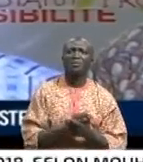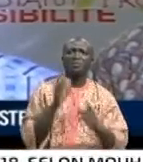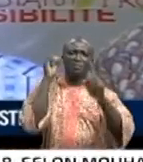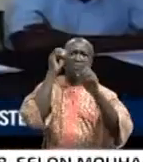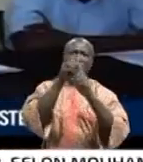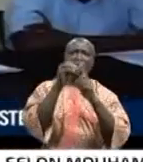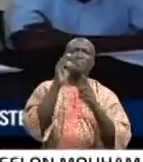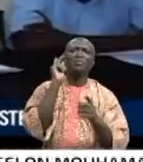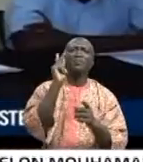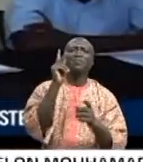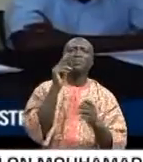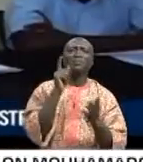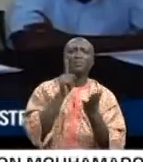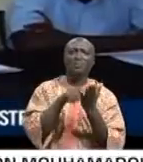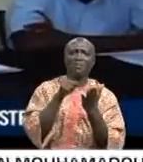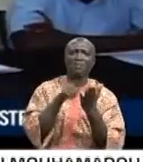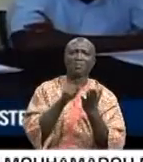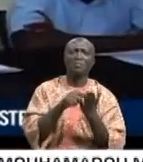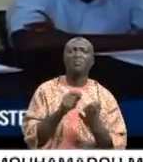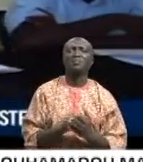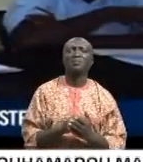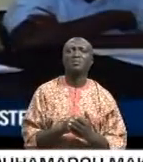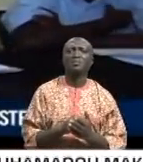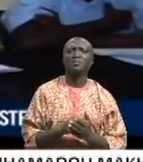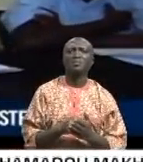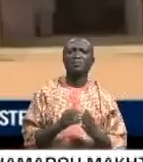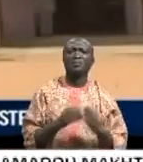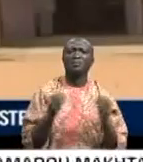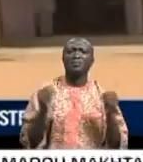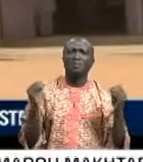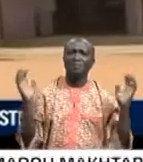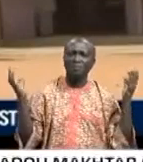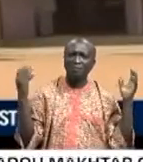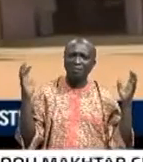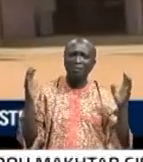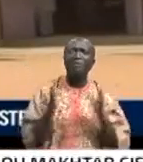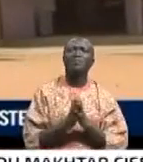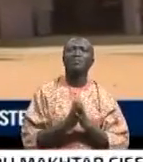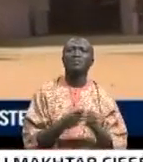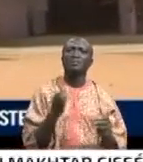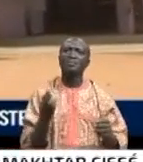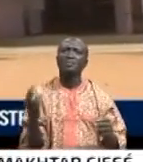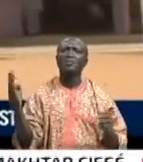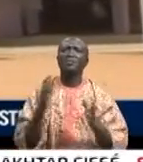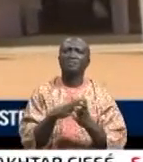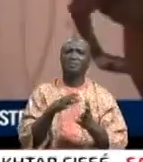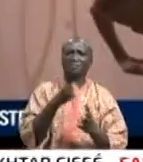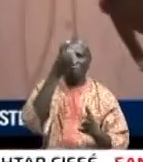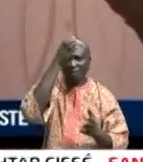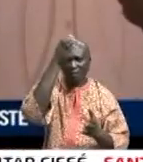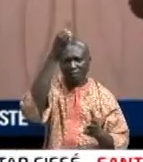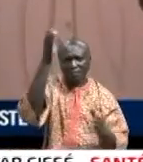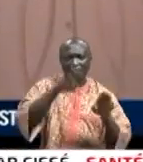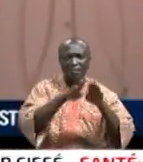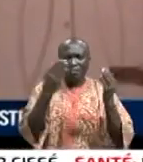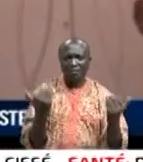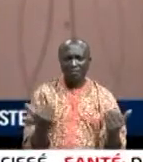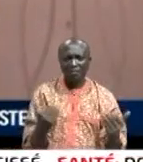le comité magnifique la matière réalisation progressive du concept au butin